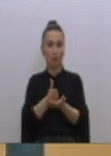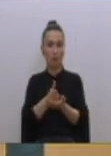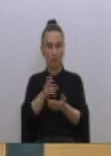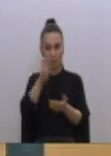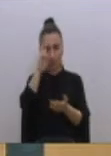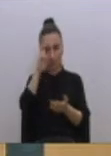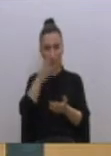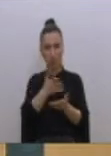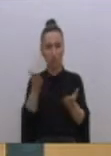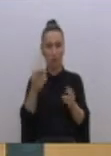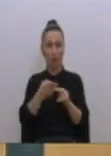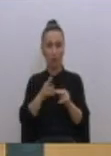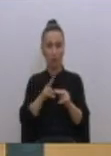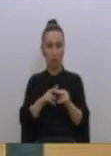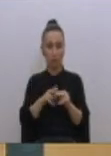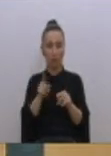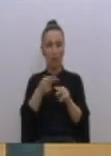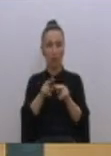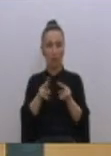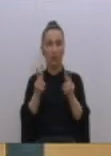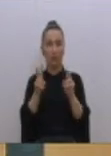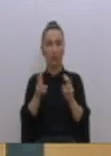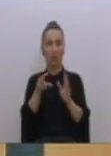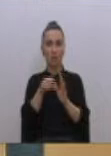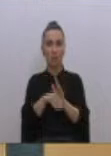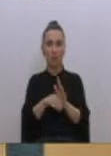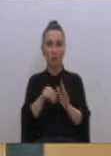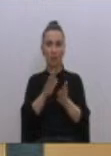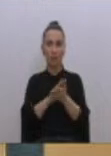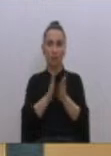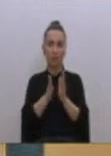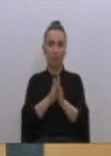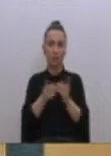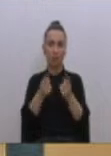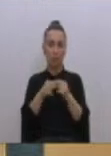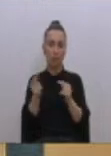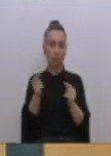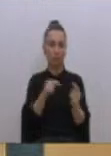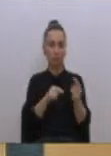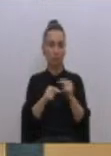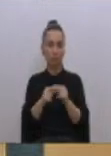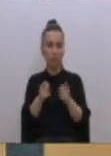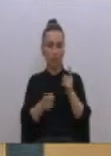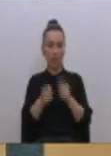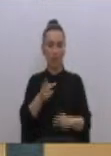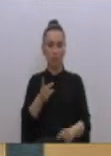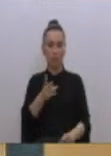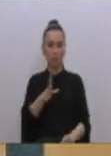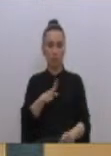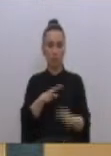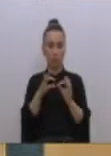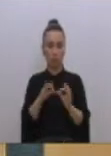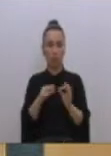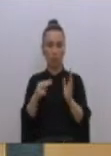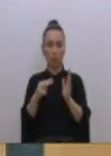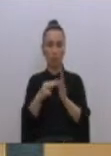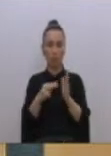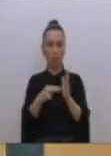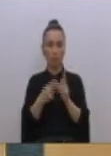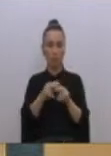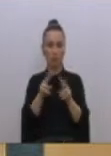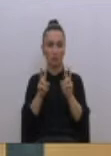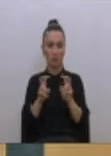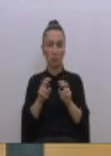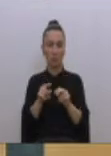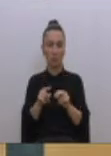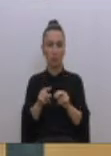საჯარო. შესაბამისად ამ ნაწილში ვერ თანხმდებით ორგანიზაციებთან, რომ რეალისტურად იქნას შეფასებული ეს ნაწილი.